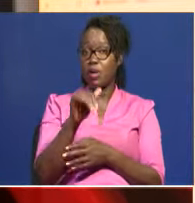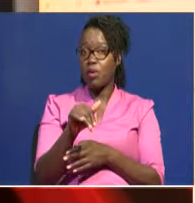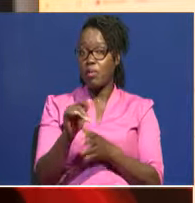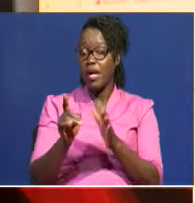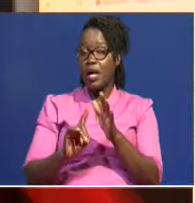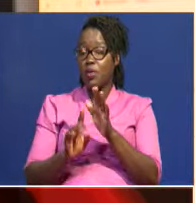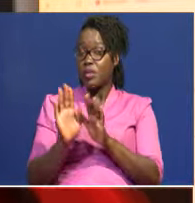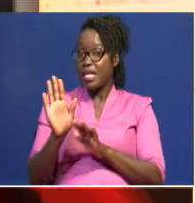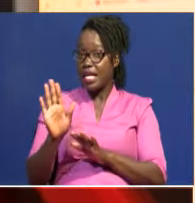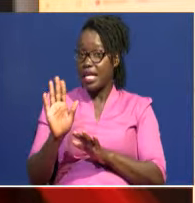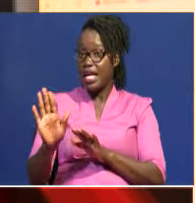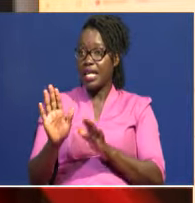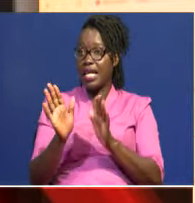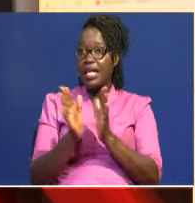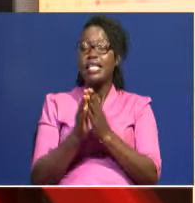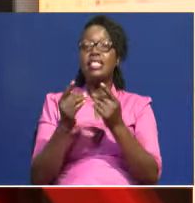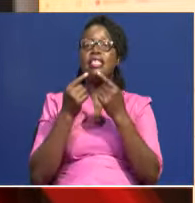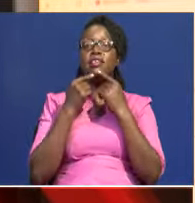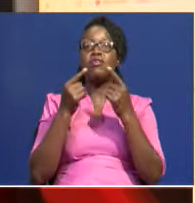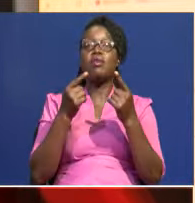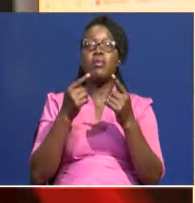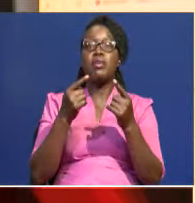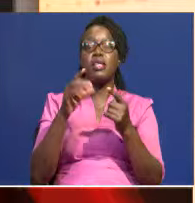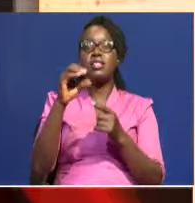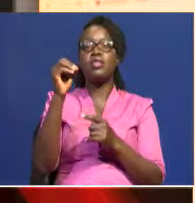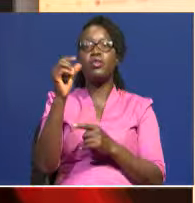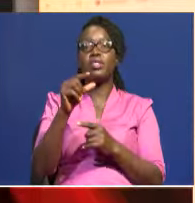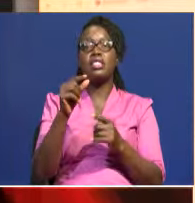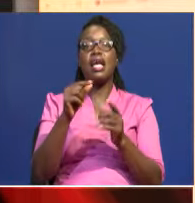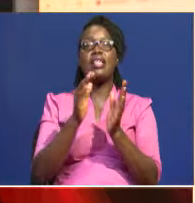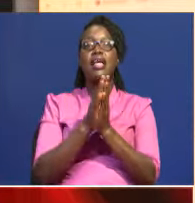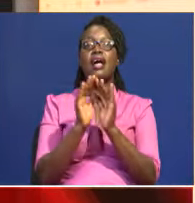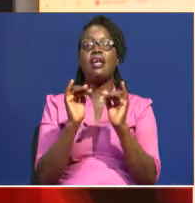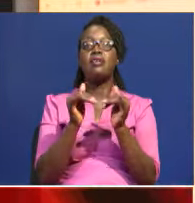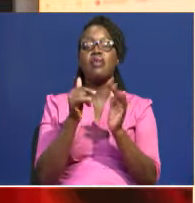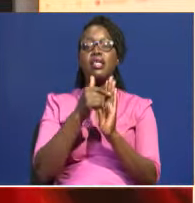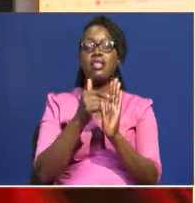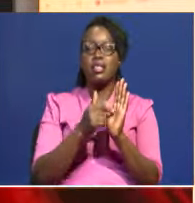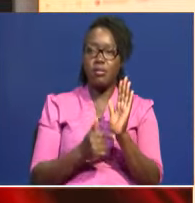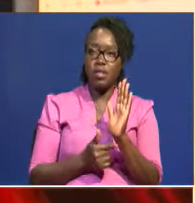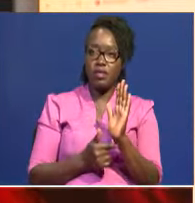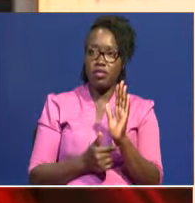yake italitaarifu baraza hilo la magavana habari ya kiaminifu.